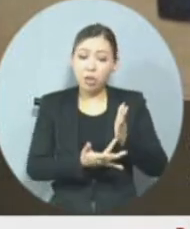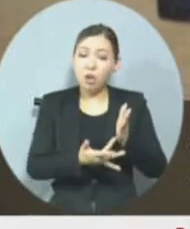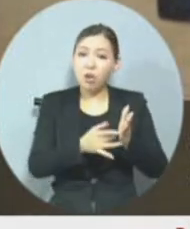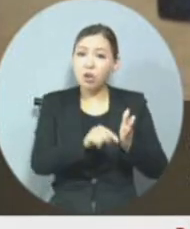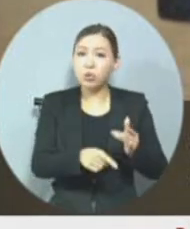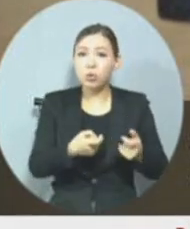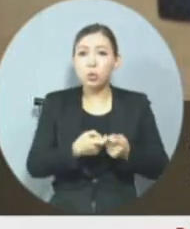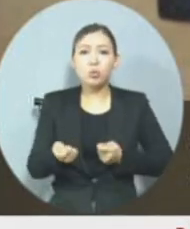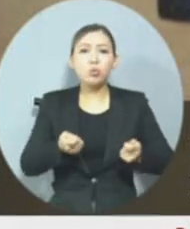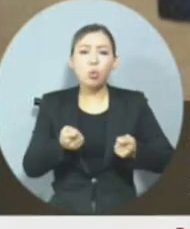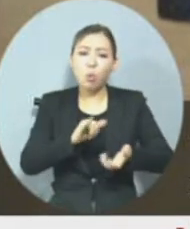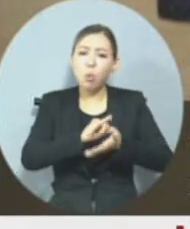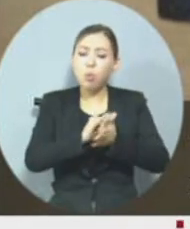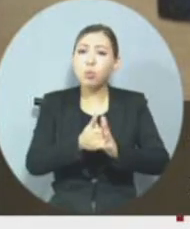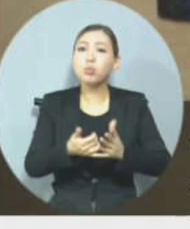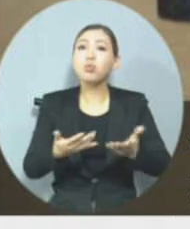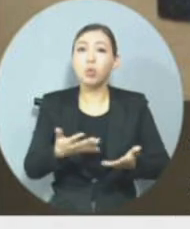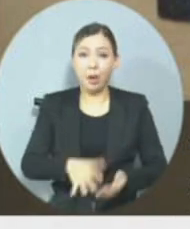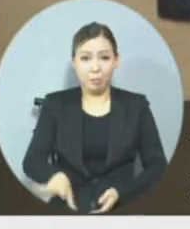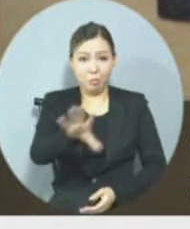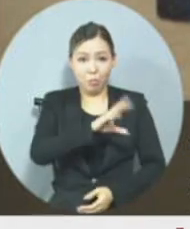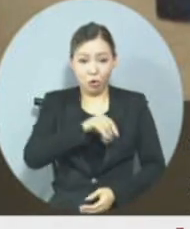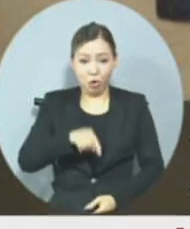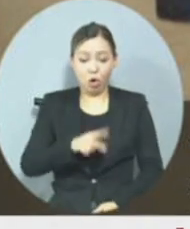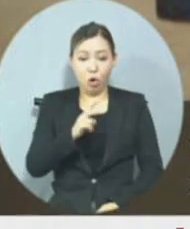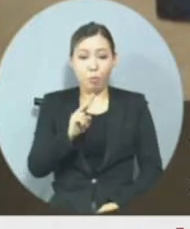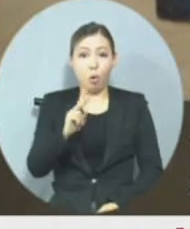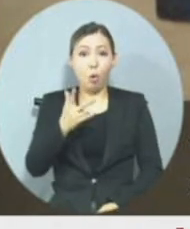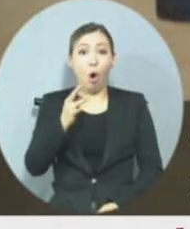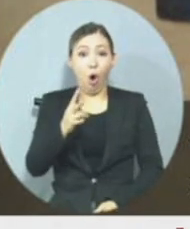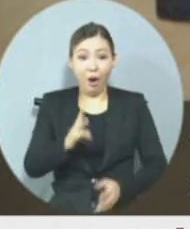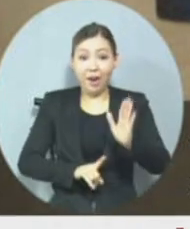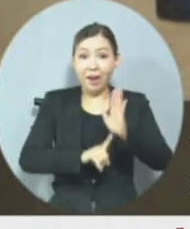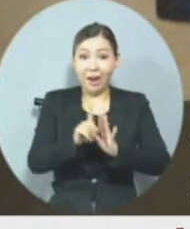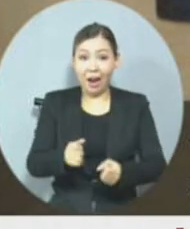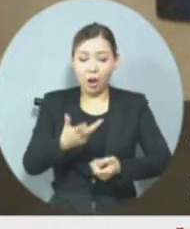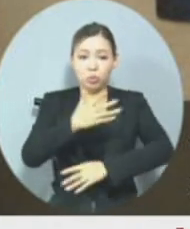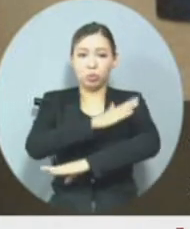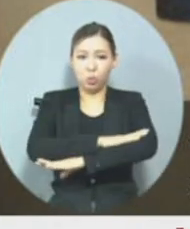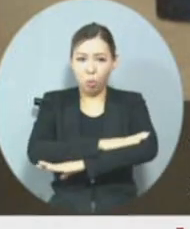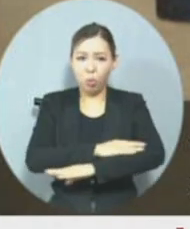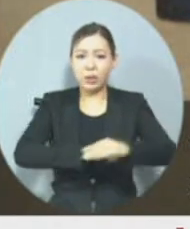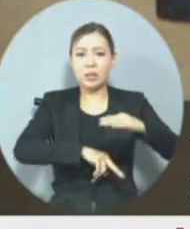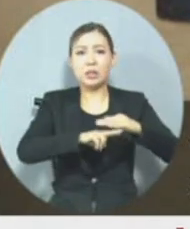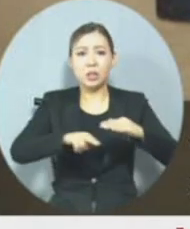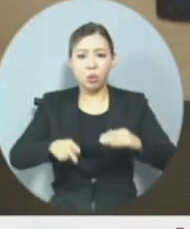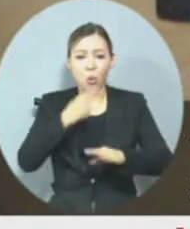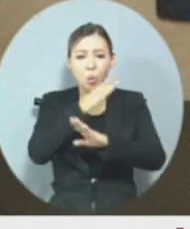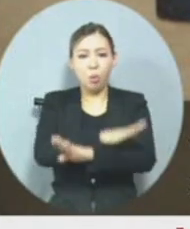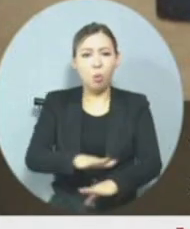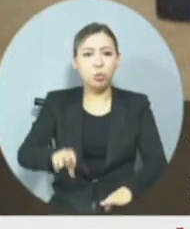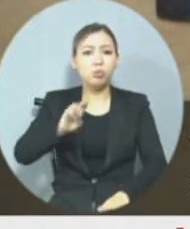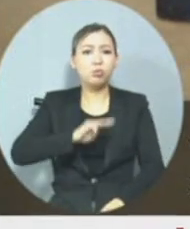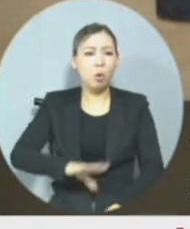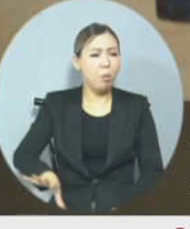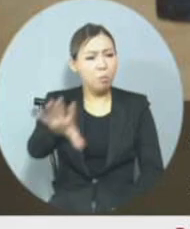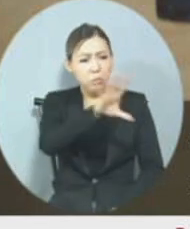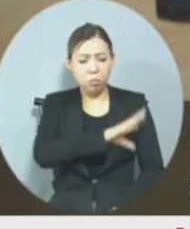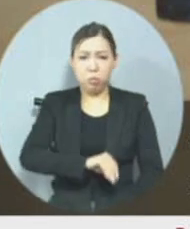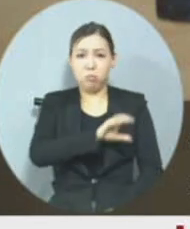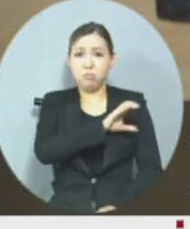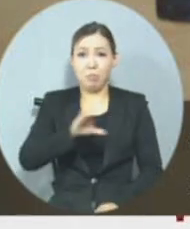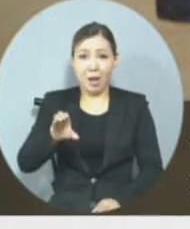ямар учиртай вэ гэвэл бид нэр энэ 2023 оны эхнээс ахуулаад сургууль цэцэрлэг хүүхдийн төлөө бүх байгууллагууд